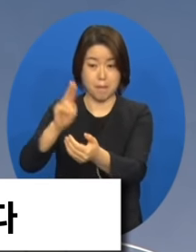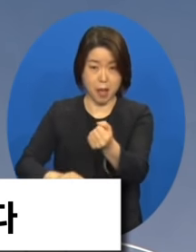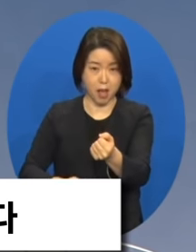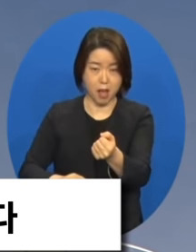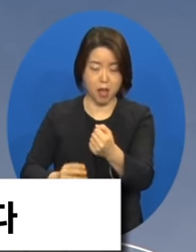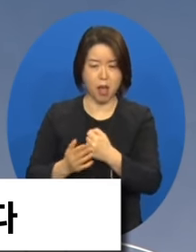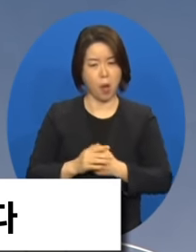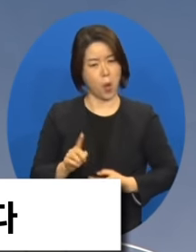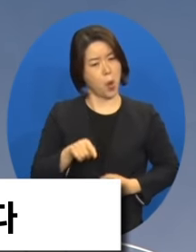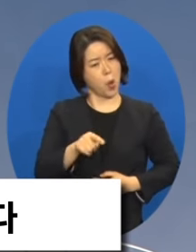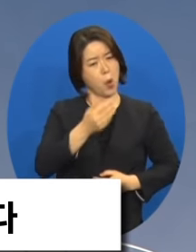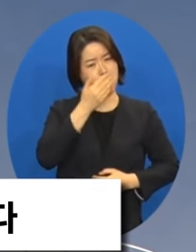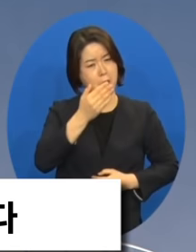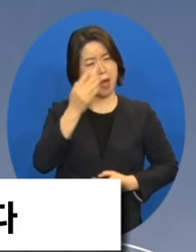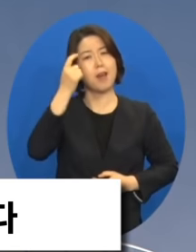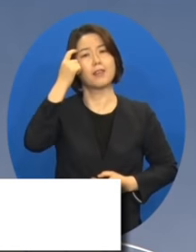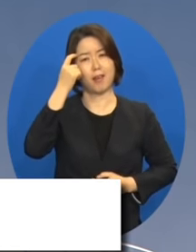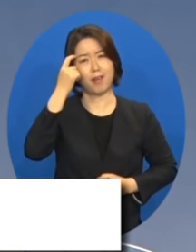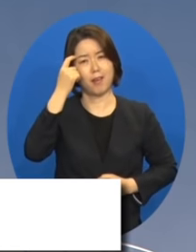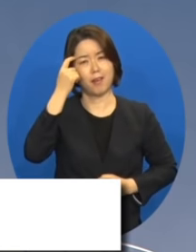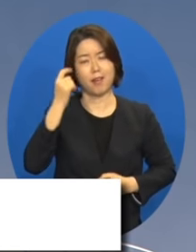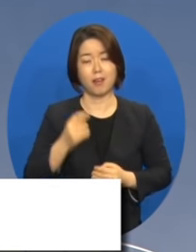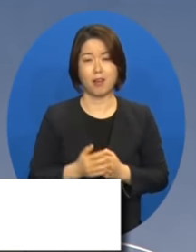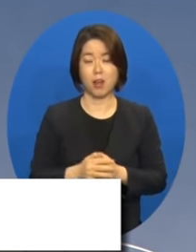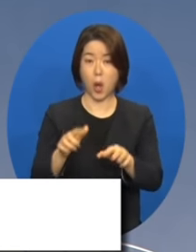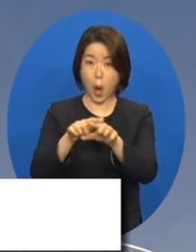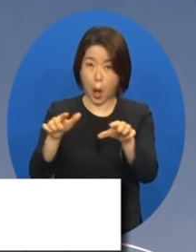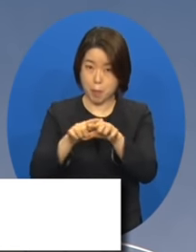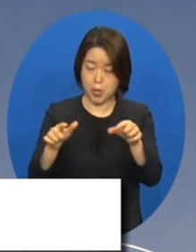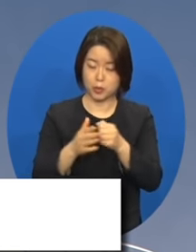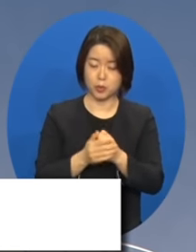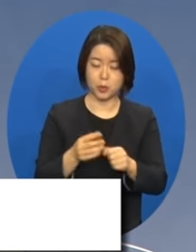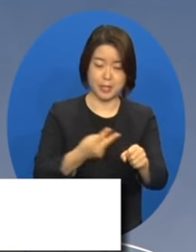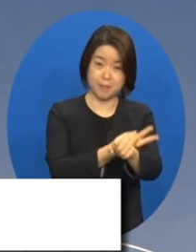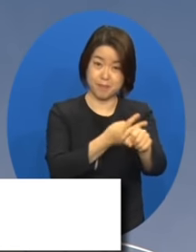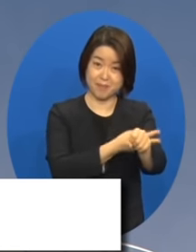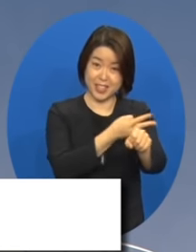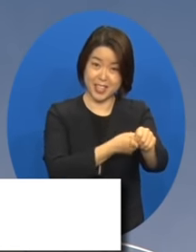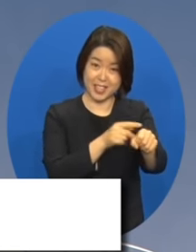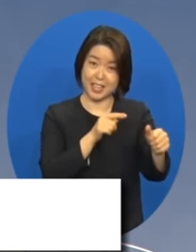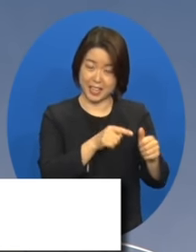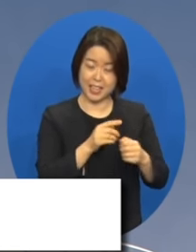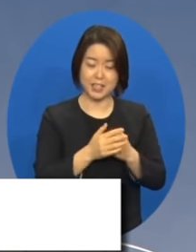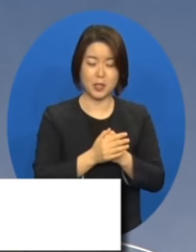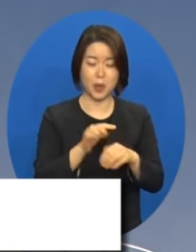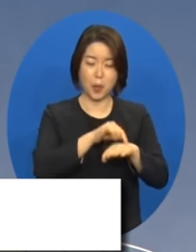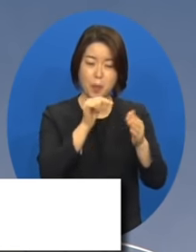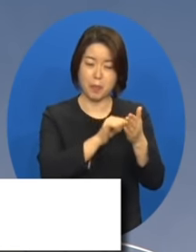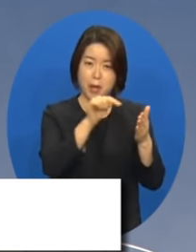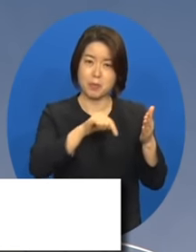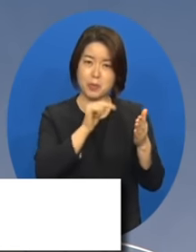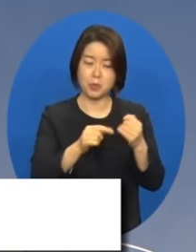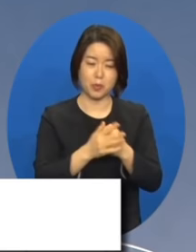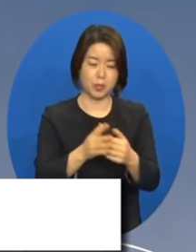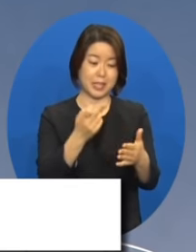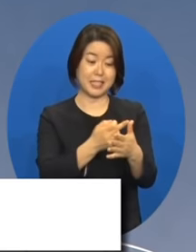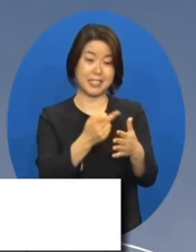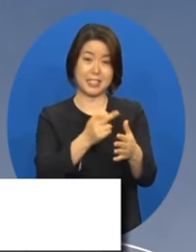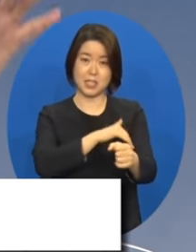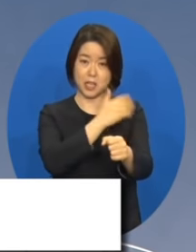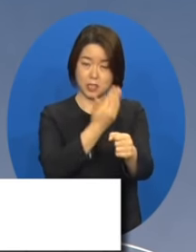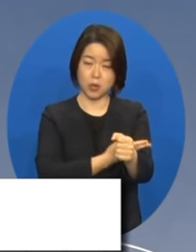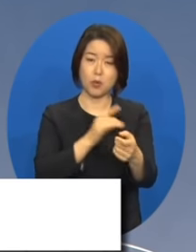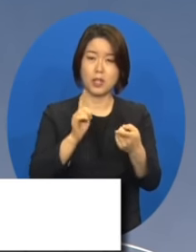정도입니다 평소에 에서의 마음속에 장작 원에 대해서 소중하게 여기는